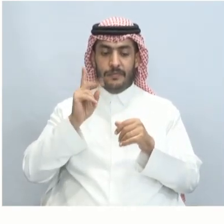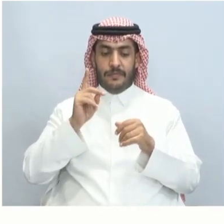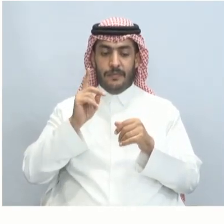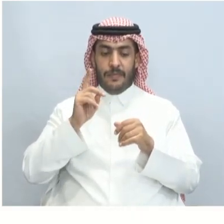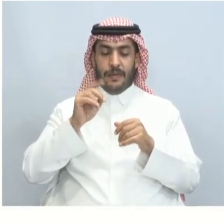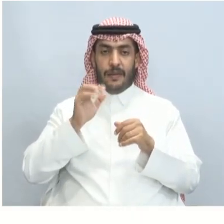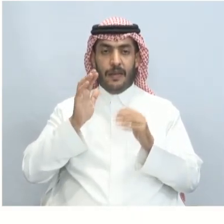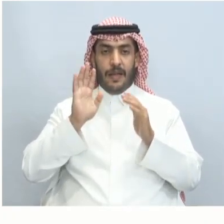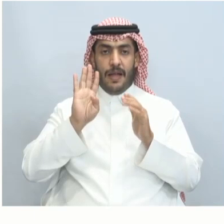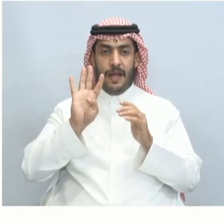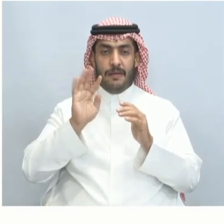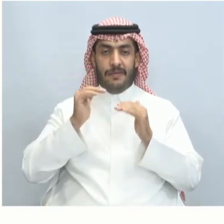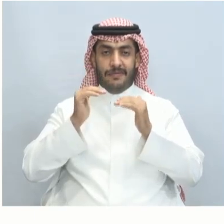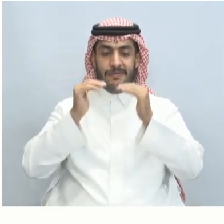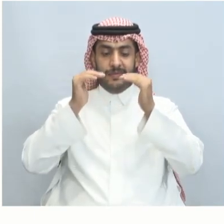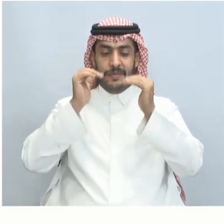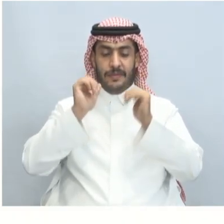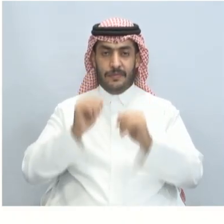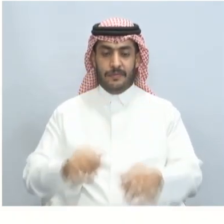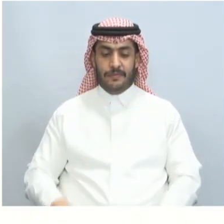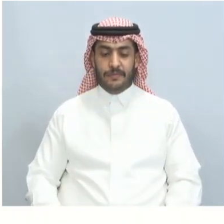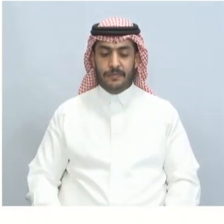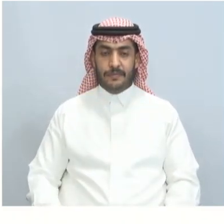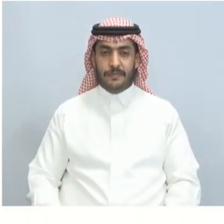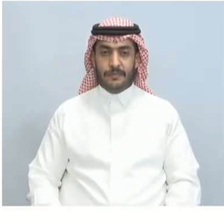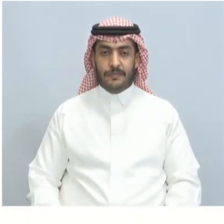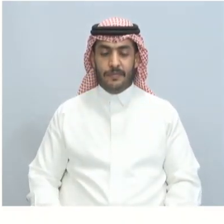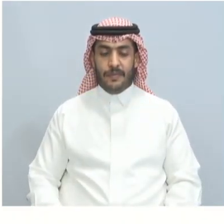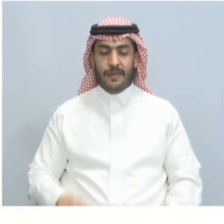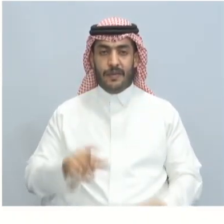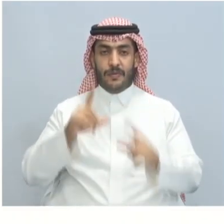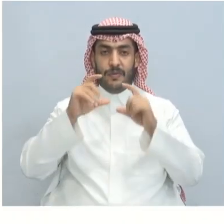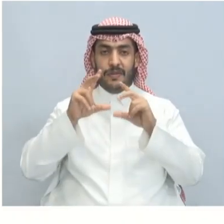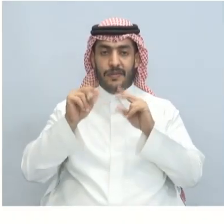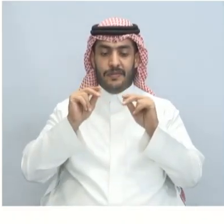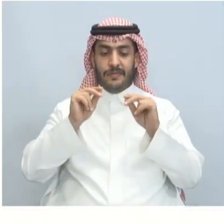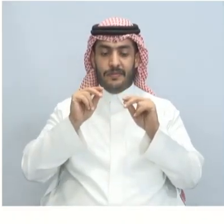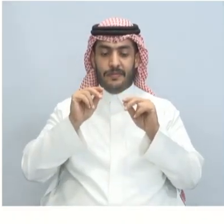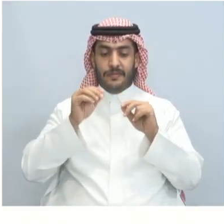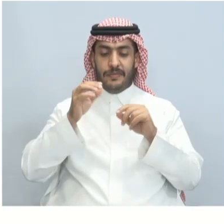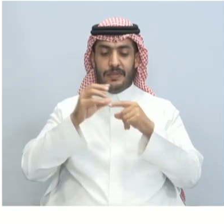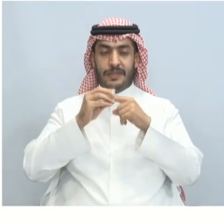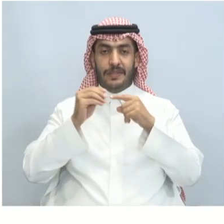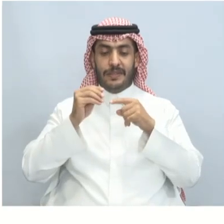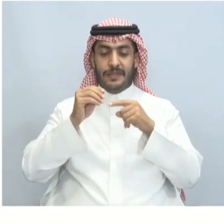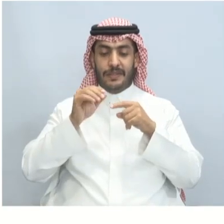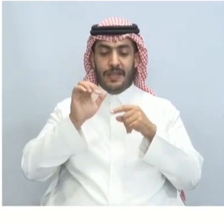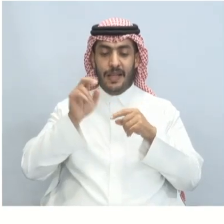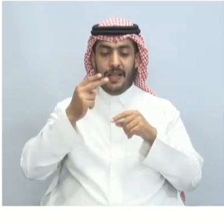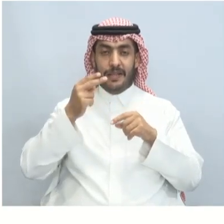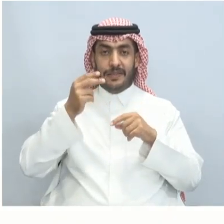ومن ثم اربع وحدات الى اعلى فيكون هذا هو الصوره س شرطه ع ص شرطه